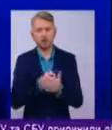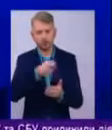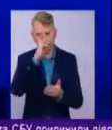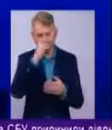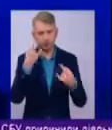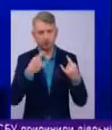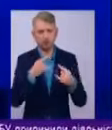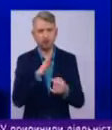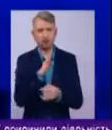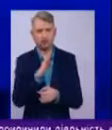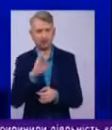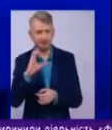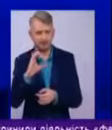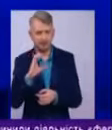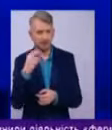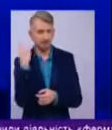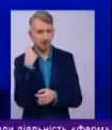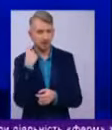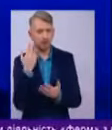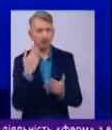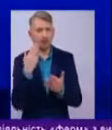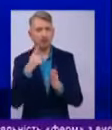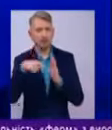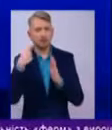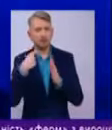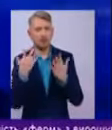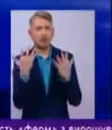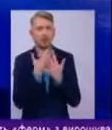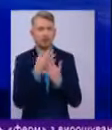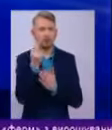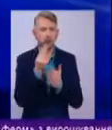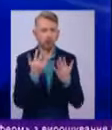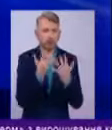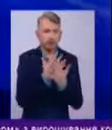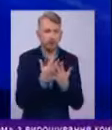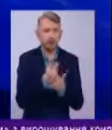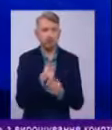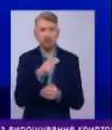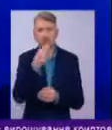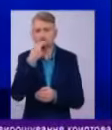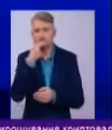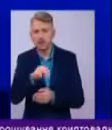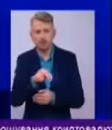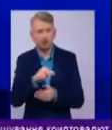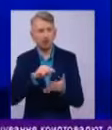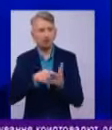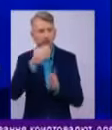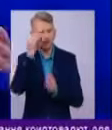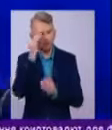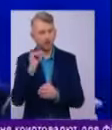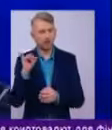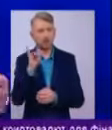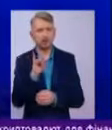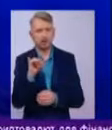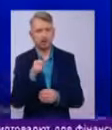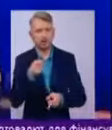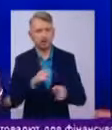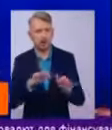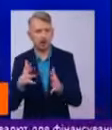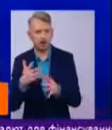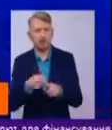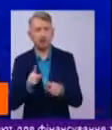каналу BBC британського, який створює художню продукцію, але який абсолютно доскональний з точки зору історичних реалій.